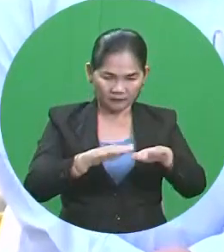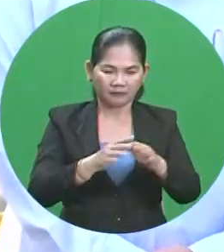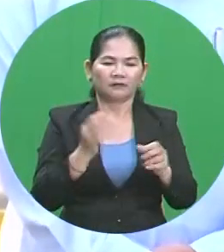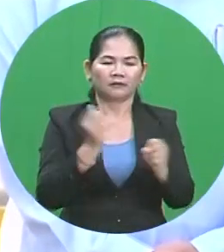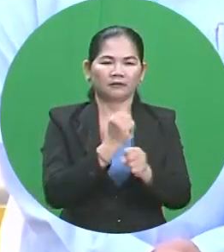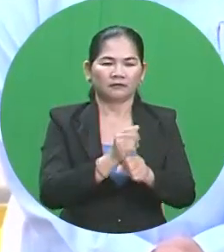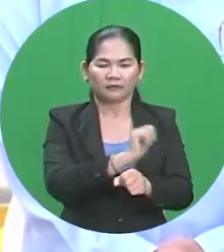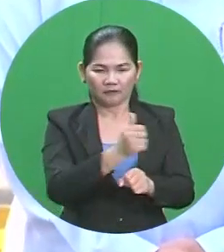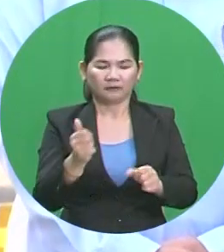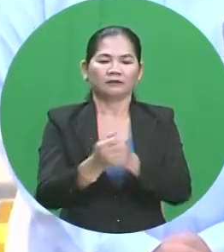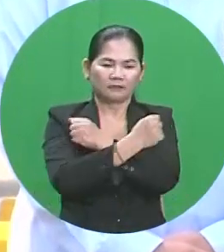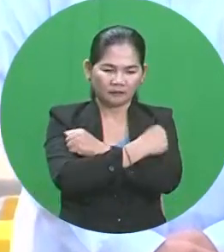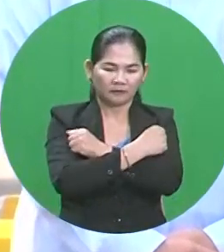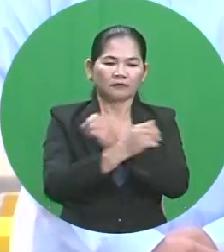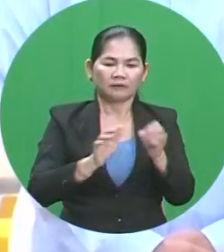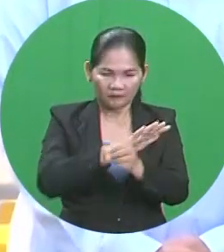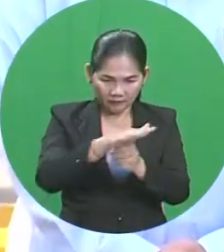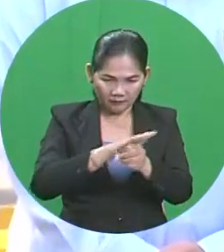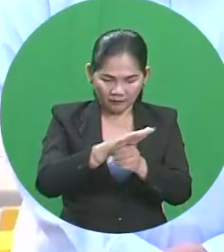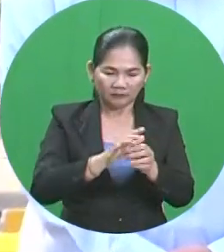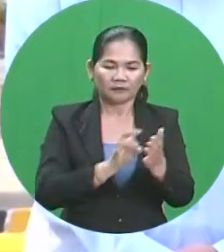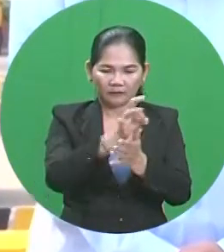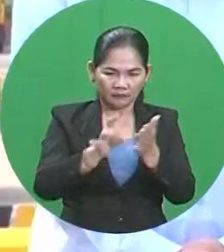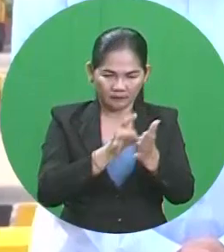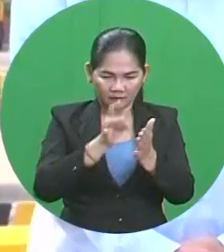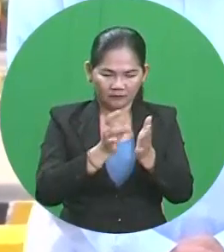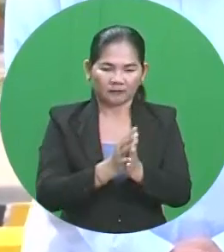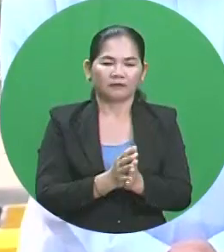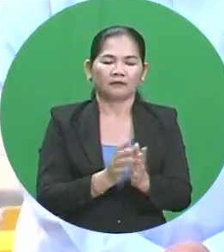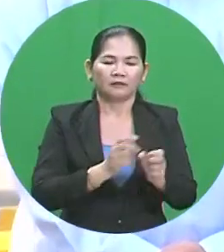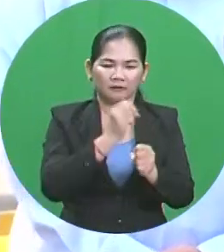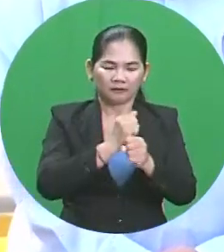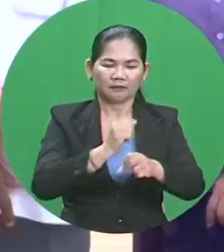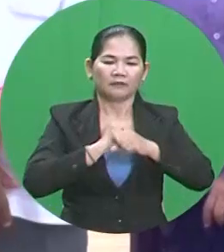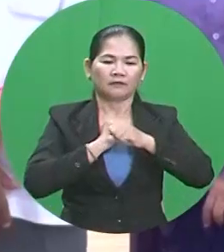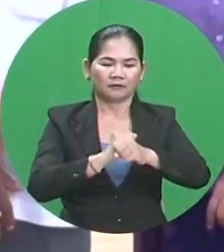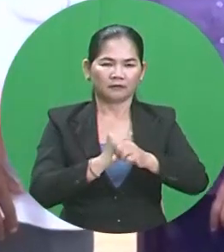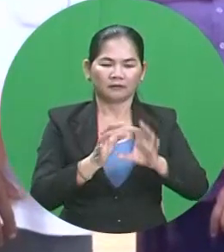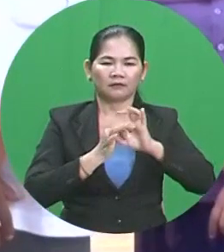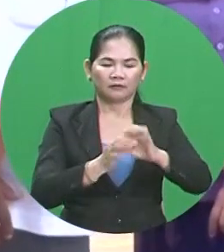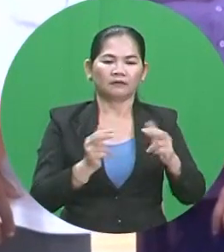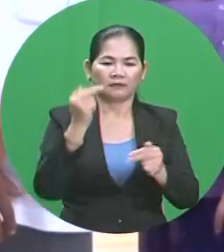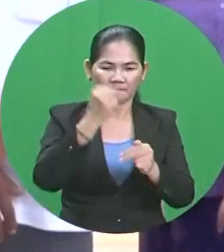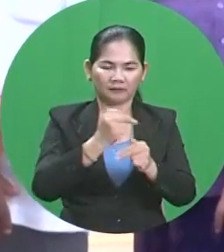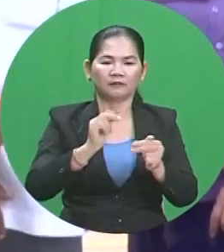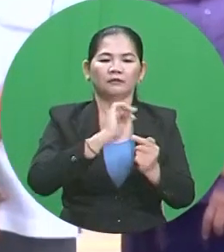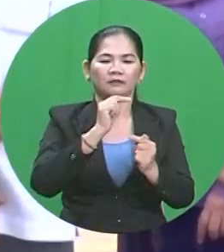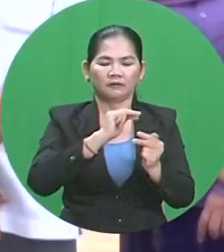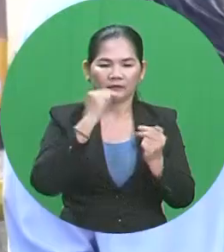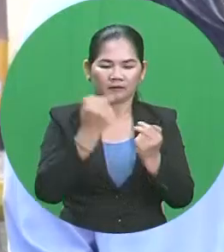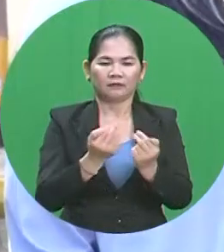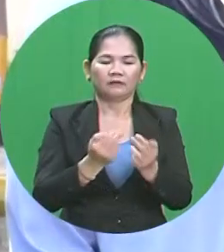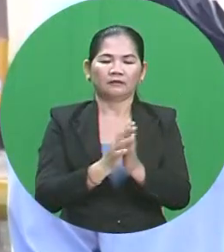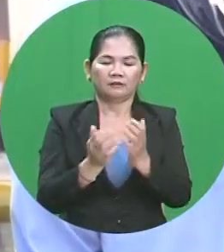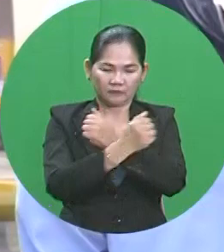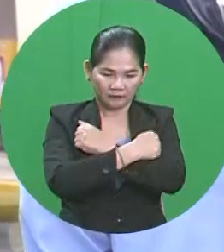ទៅតាមការស្រឡាញ់ពេញចិត្តរបស់ប្រជាពលរដ្ឋដើម្បីរក្សាការពារ ទំនៀមទម្លាប់ប្រពៃណីដែលខ្លួន